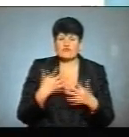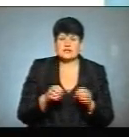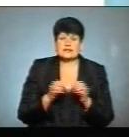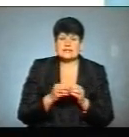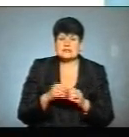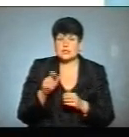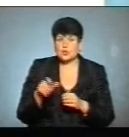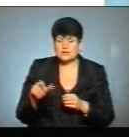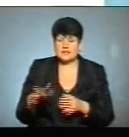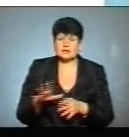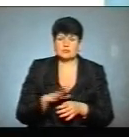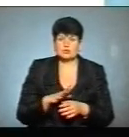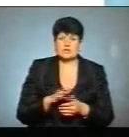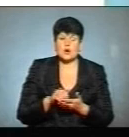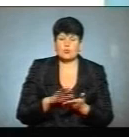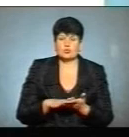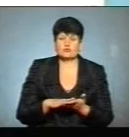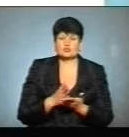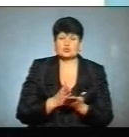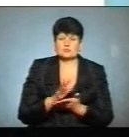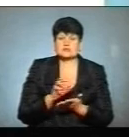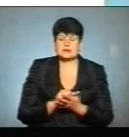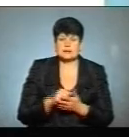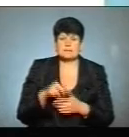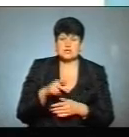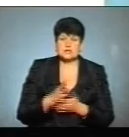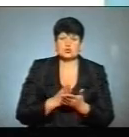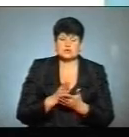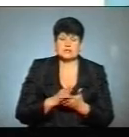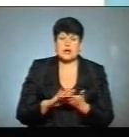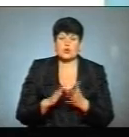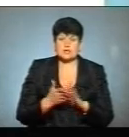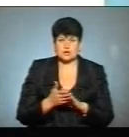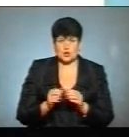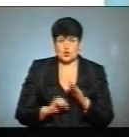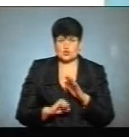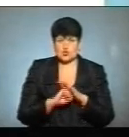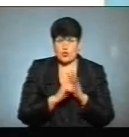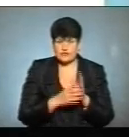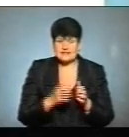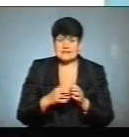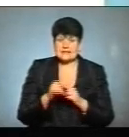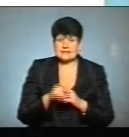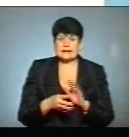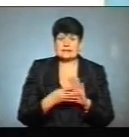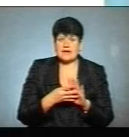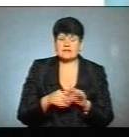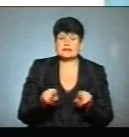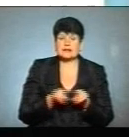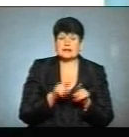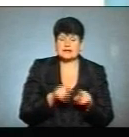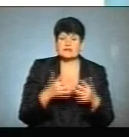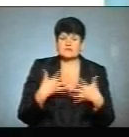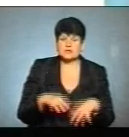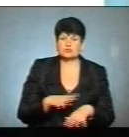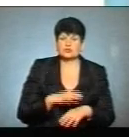які перебували на обліку служби зайнятості, пішли служити на контрактній основі. Серед них 9 таких, які вже там перебували,